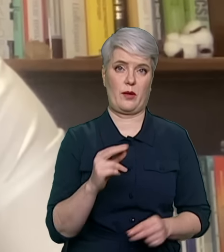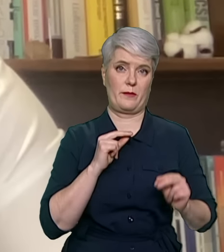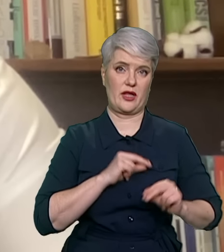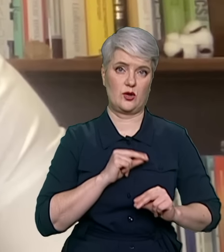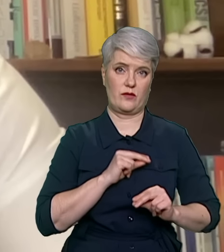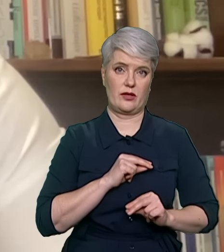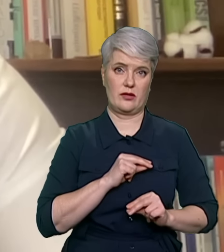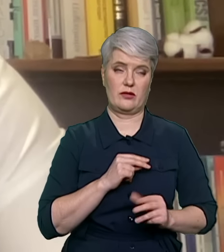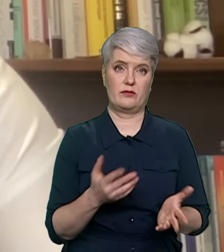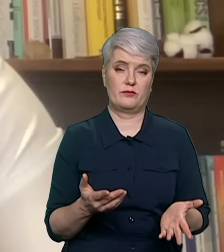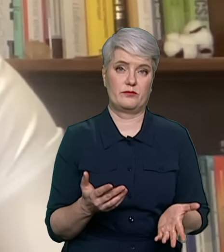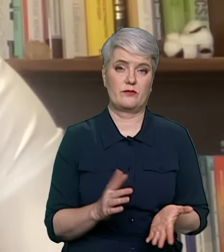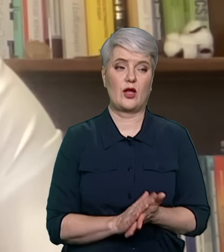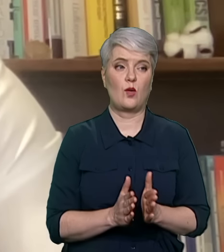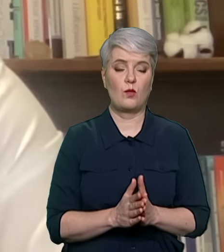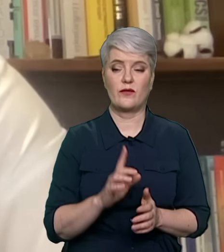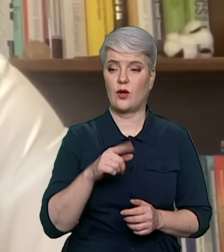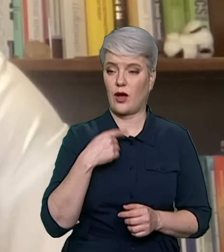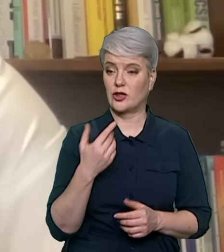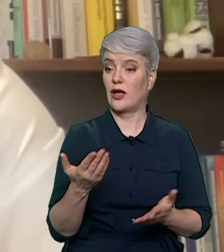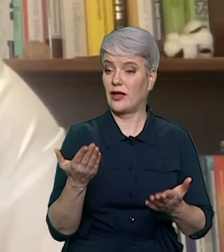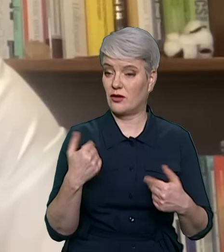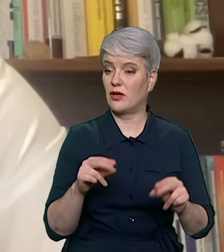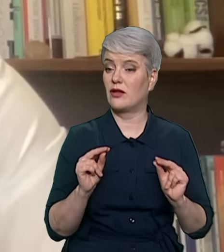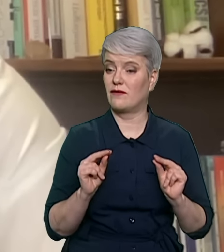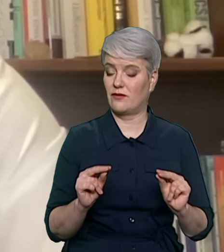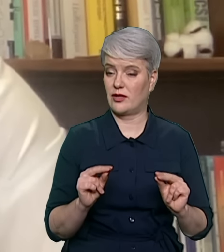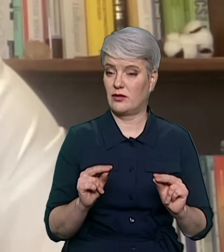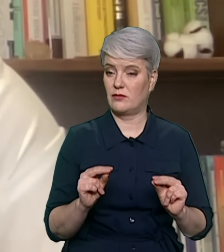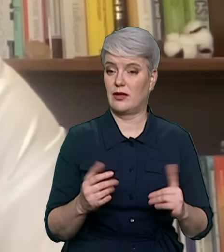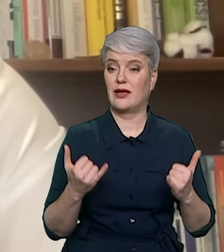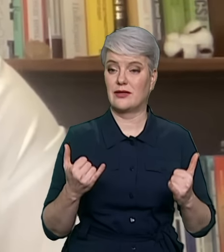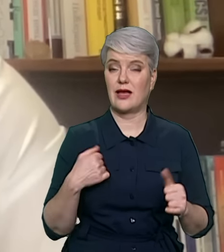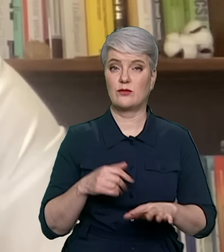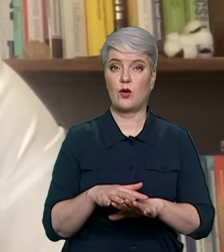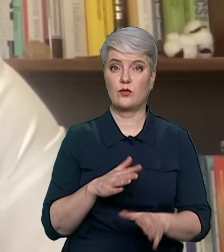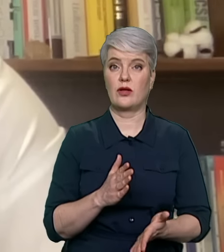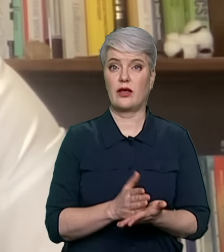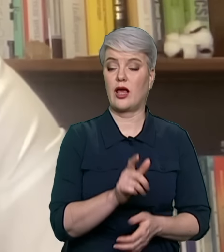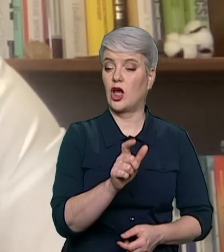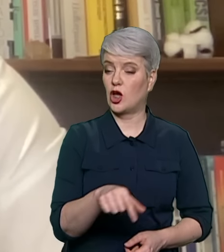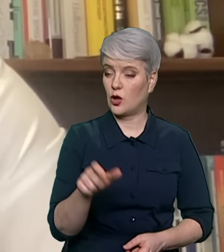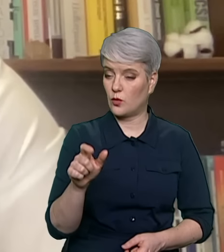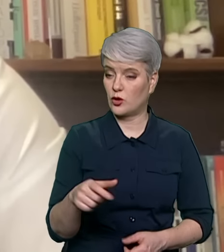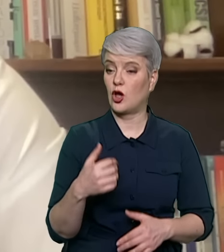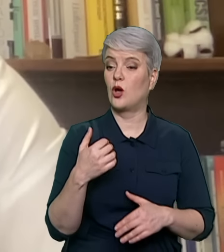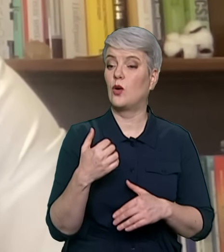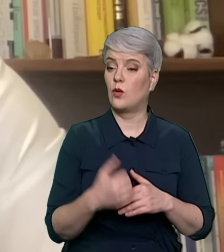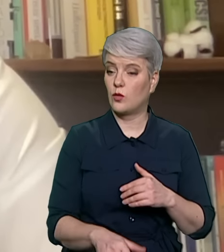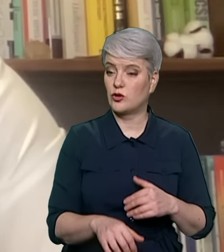працювати. Ну, тобто, мовно кажучи, давайте будемо відверті, зараз в Збройних силах є люди, які вже